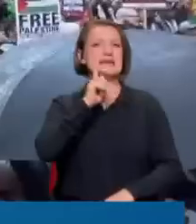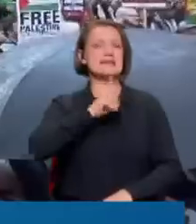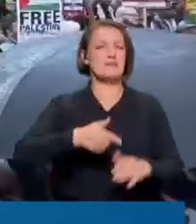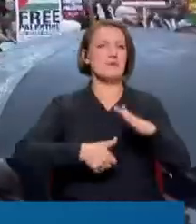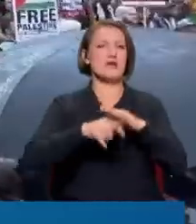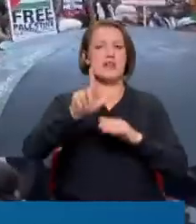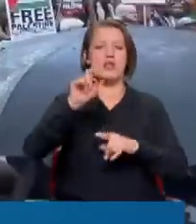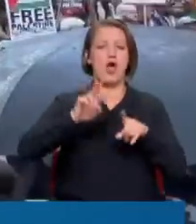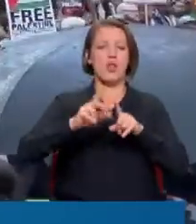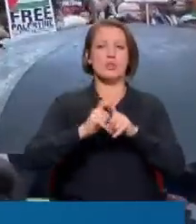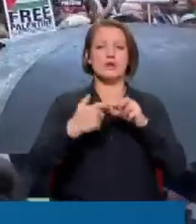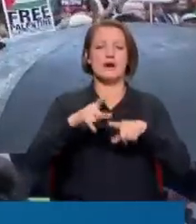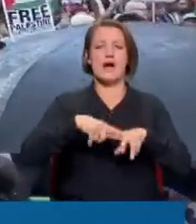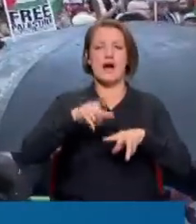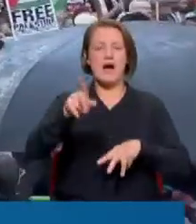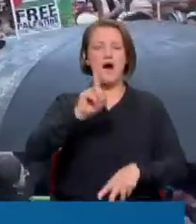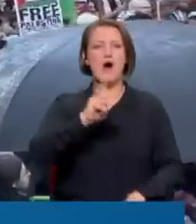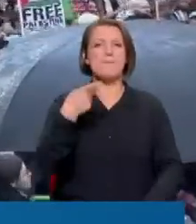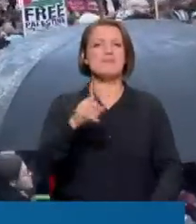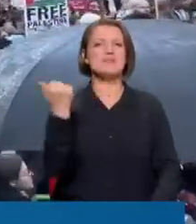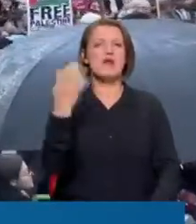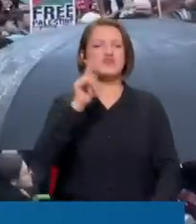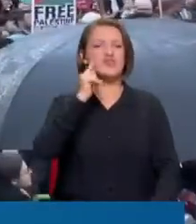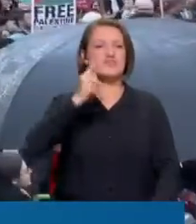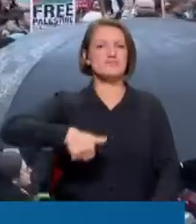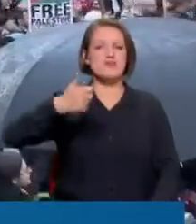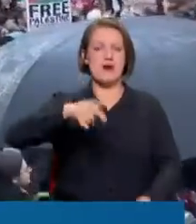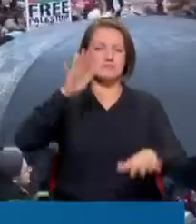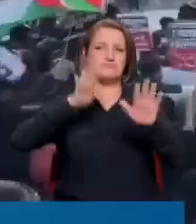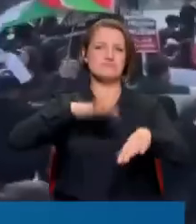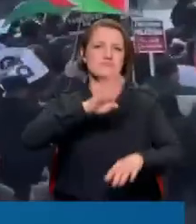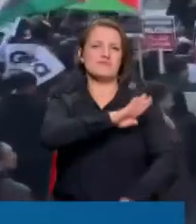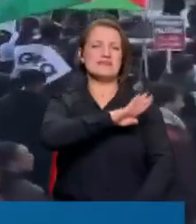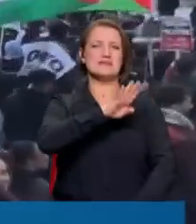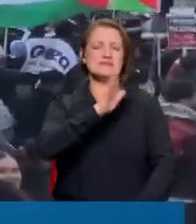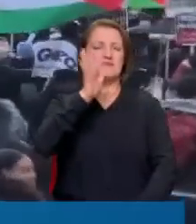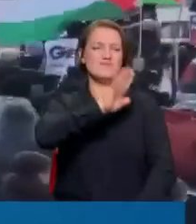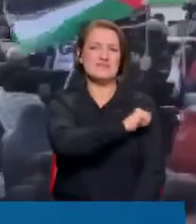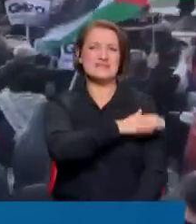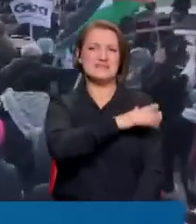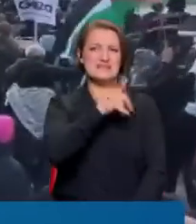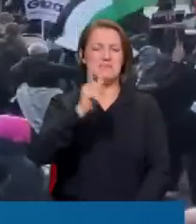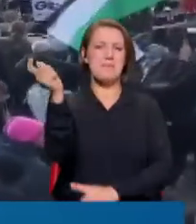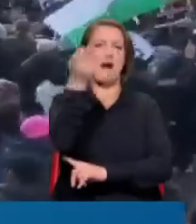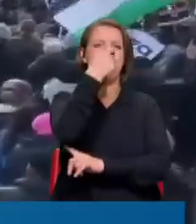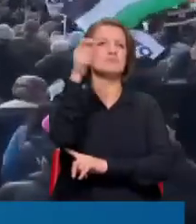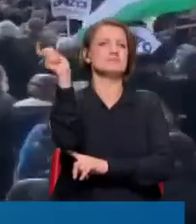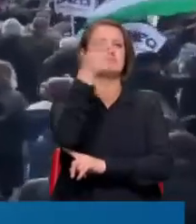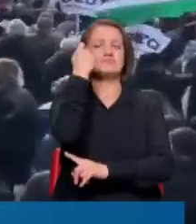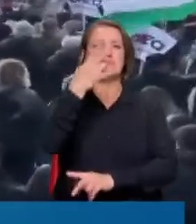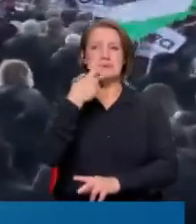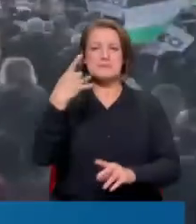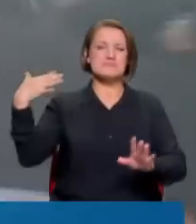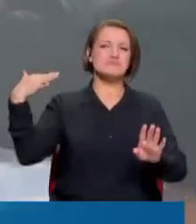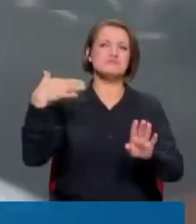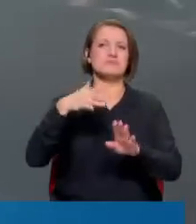başkenti Londra yürü fis bayrağı taşıyan bir kadın fiziksel ve sözlü saldırıya